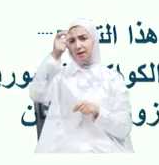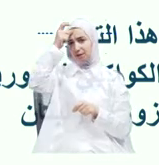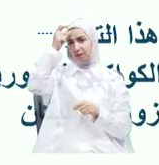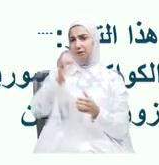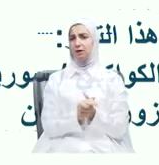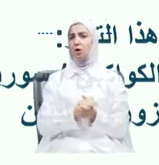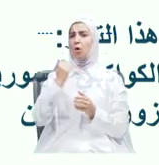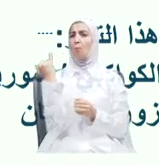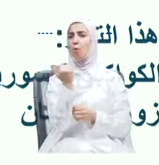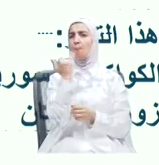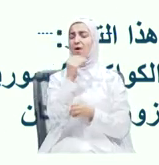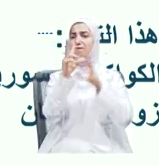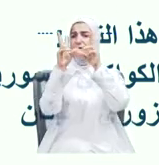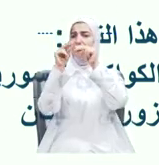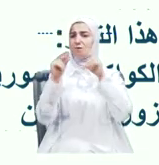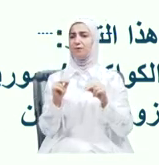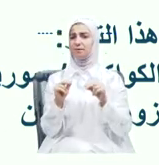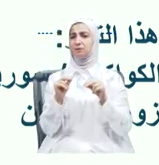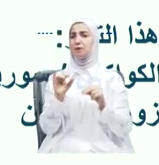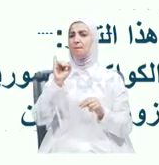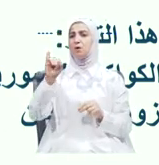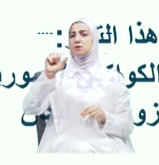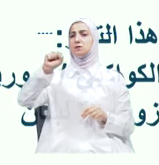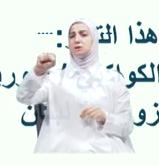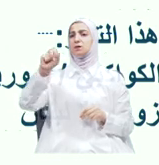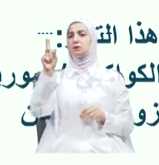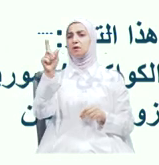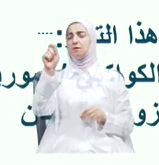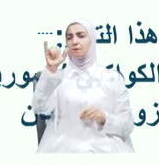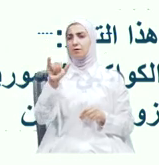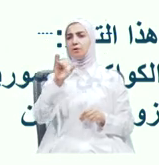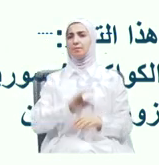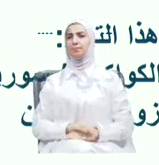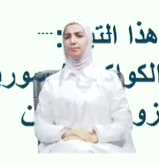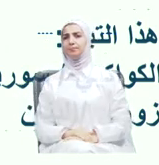بالشكل الواضح في مصر بزعامة مصطفى كامل.